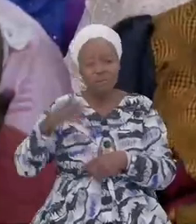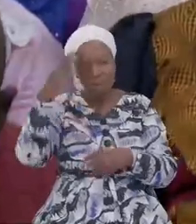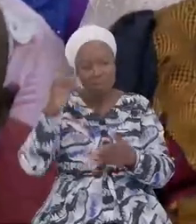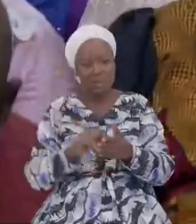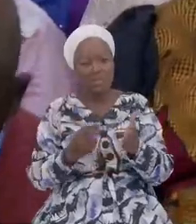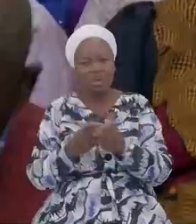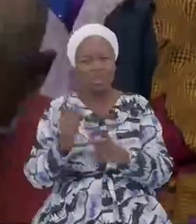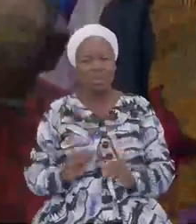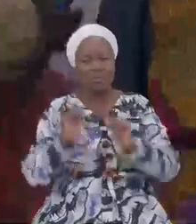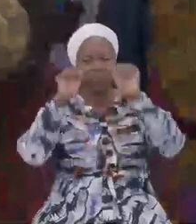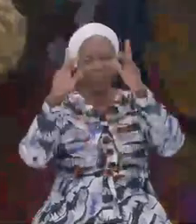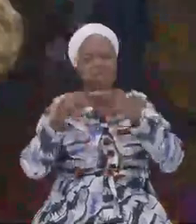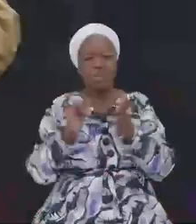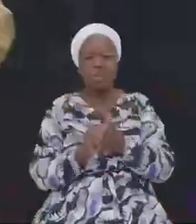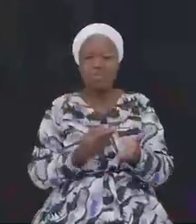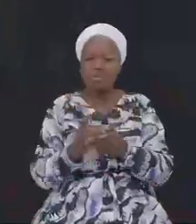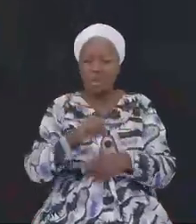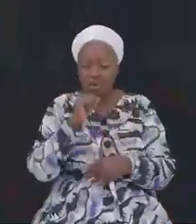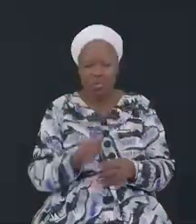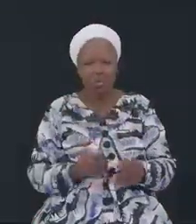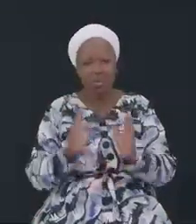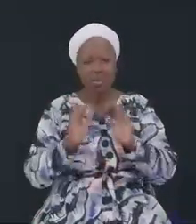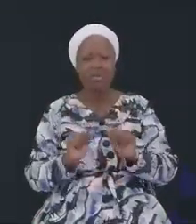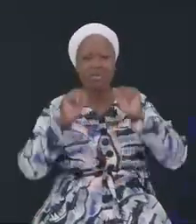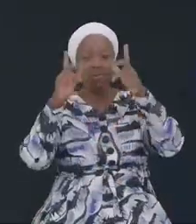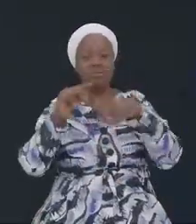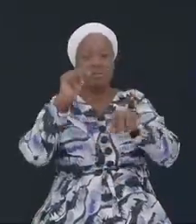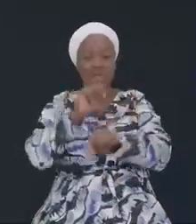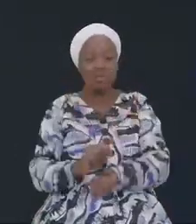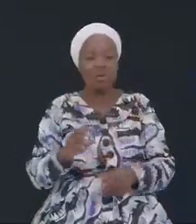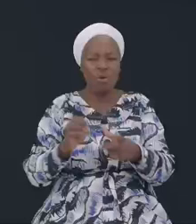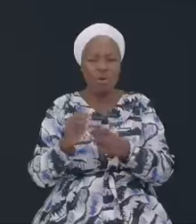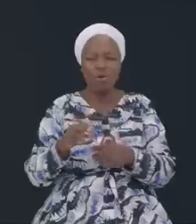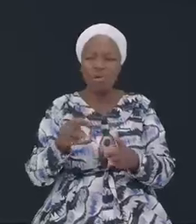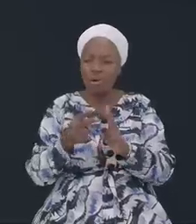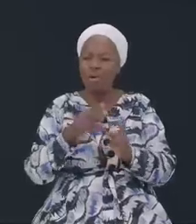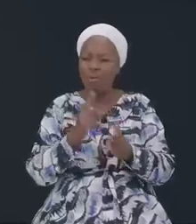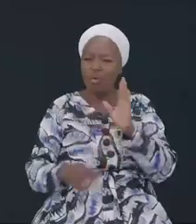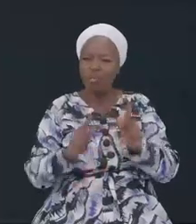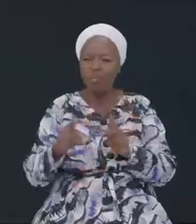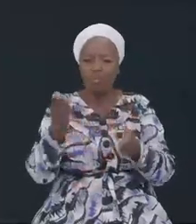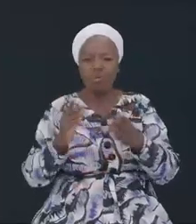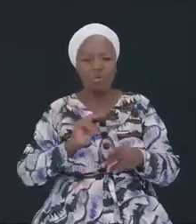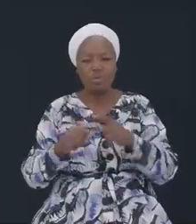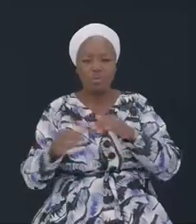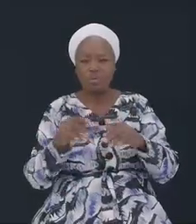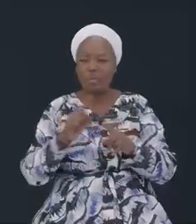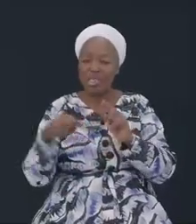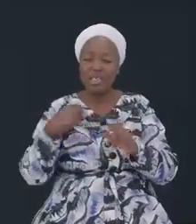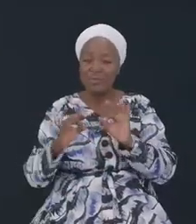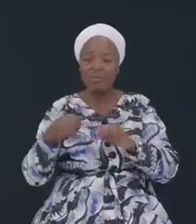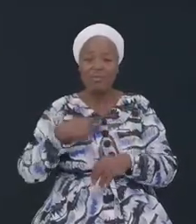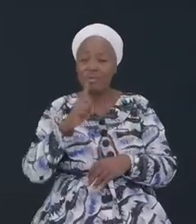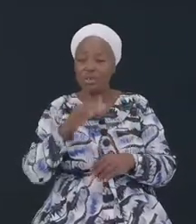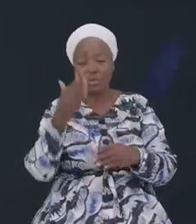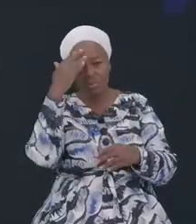engageons, nous nous vouons à la vérité, pas aux traditions et non à ce que les gens veulent que nous fassions. Mais si réellement nous connaissons la